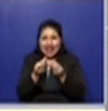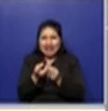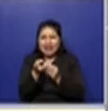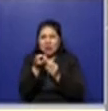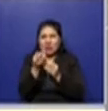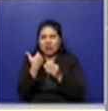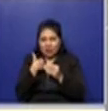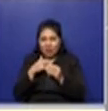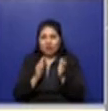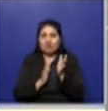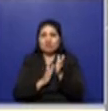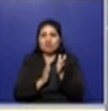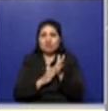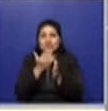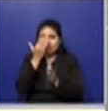เพราะแม้เล็กน้อยเนี่ย